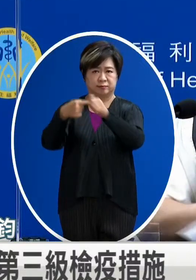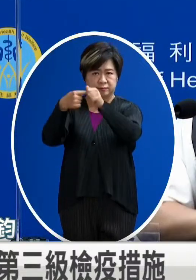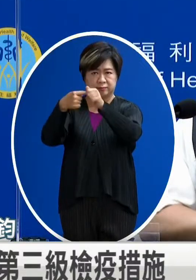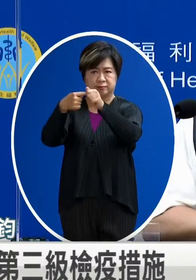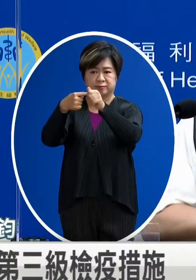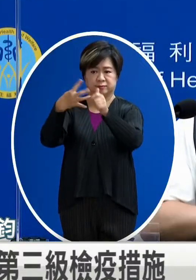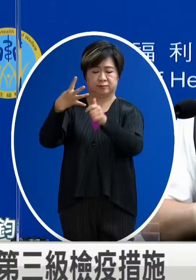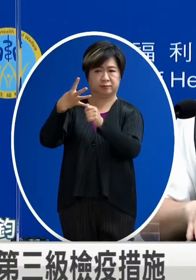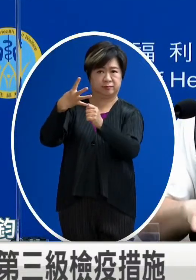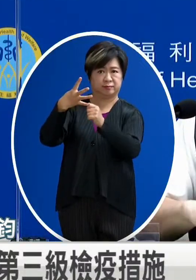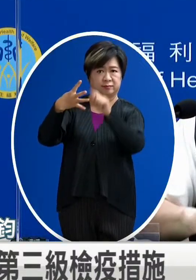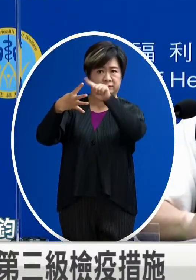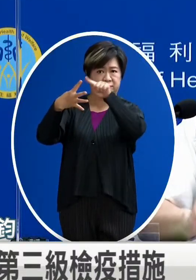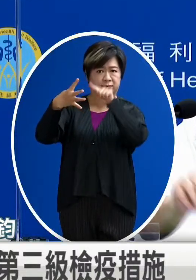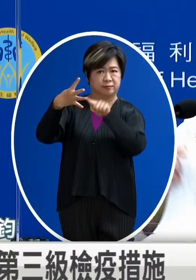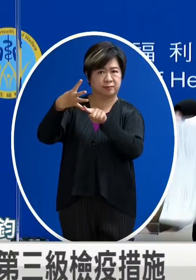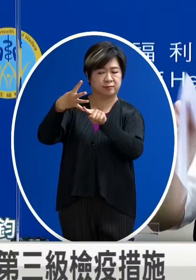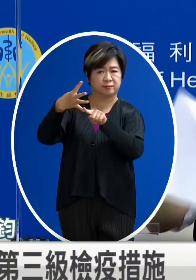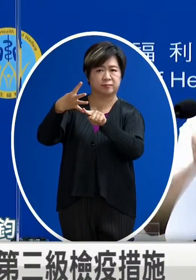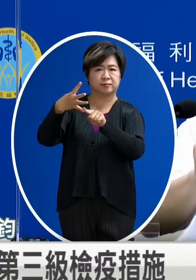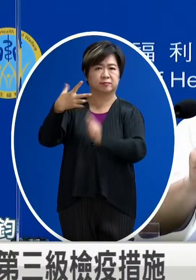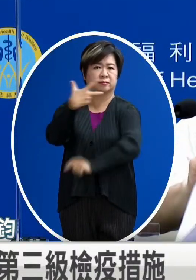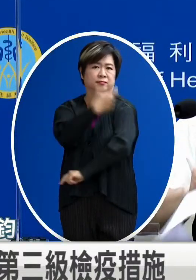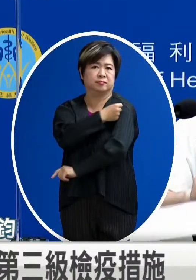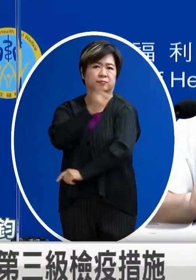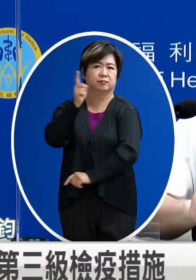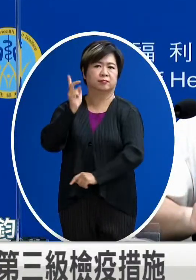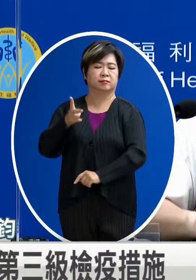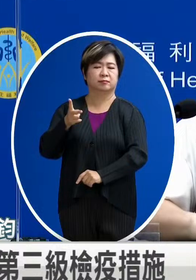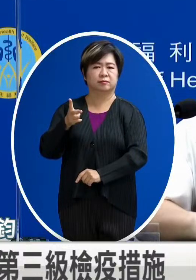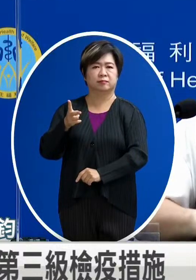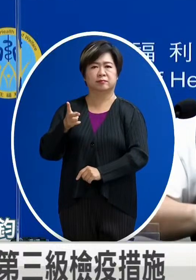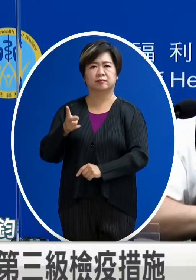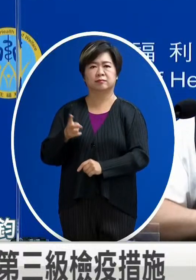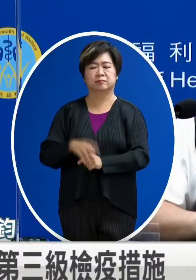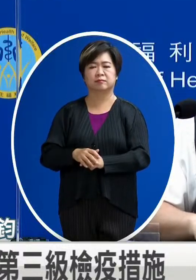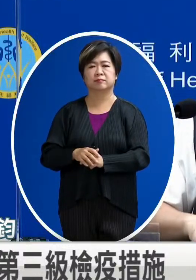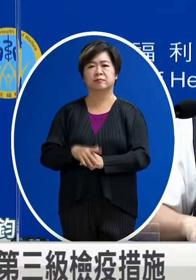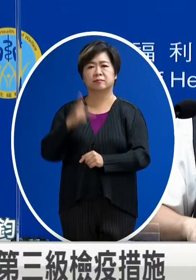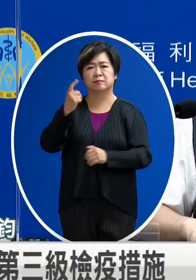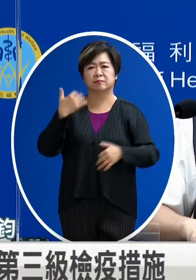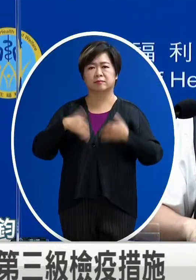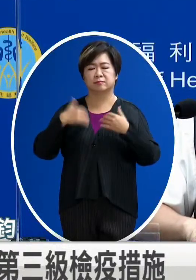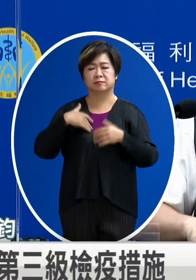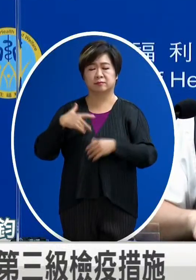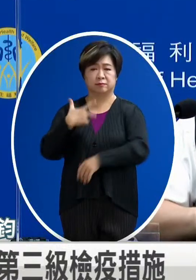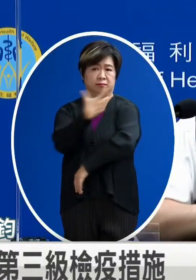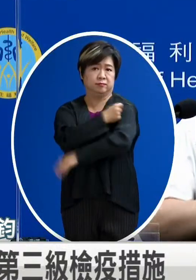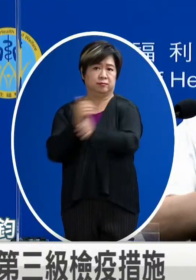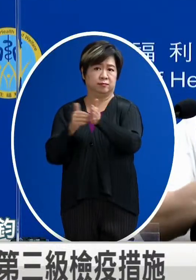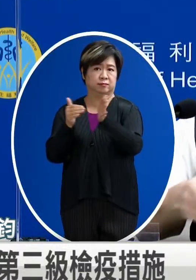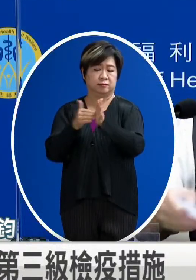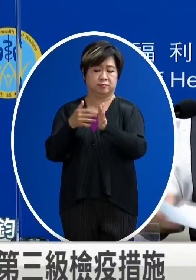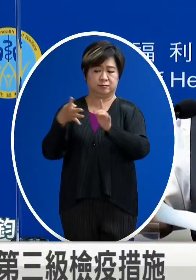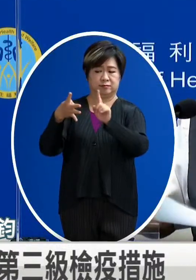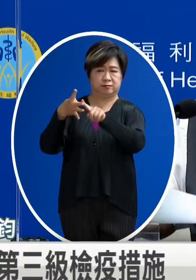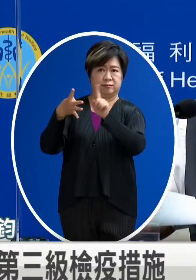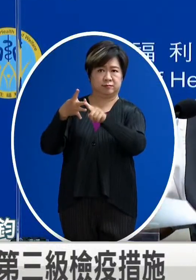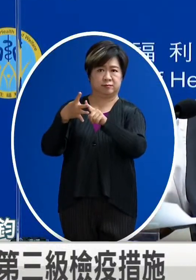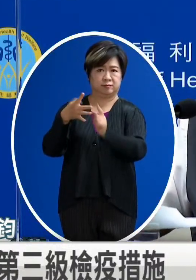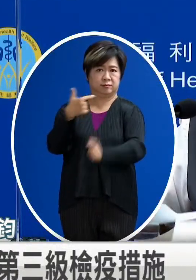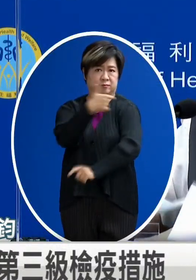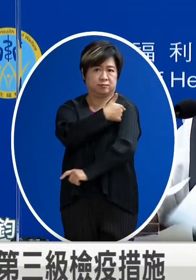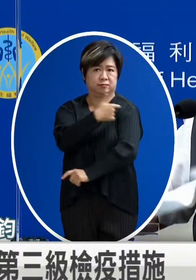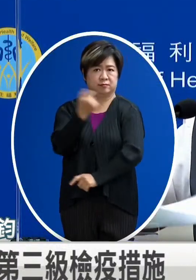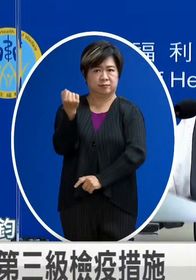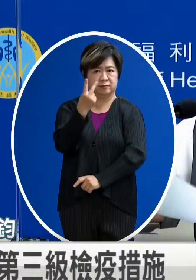跟序号4都是分别接种过2剂的科兴的疫苗。那序号2是接种过2剂的莫德